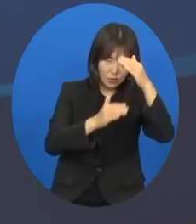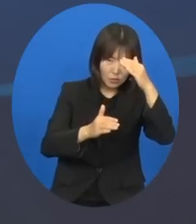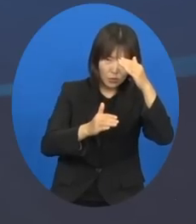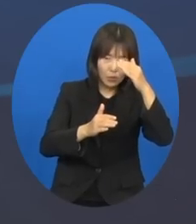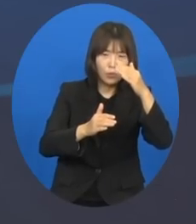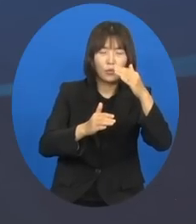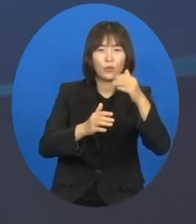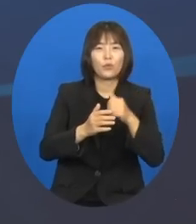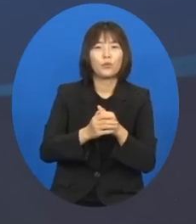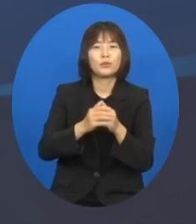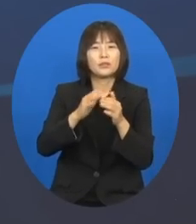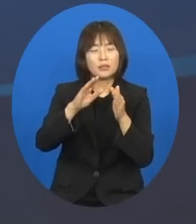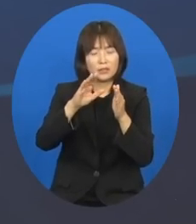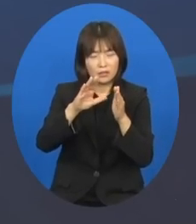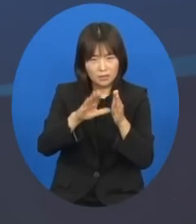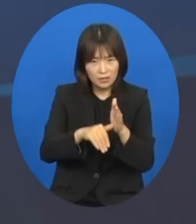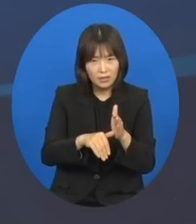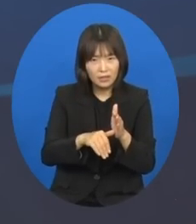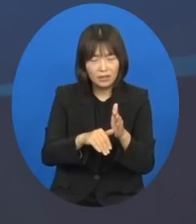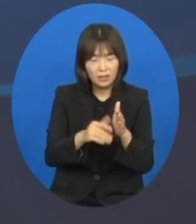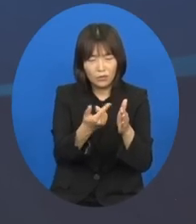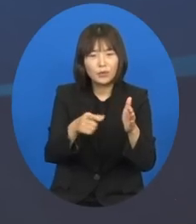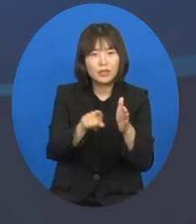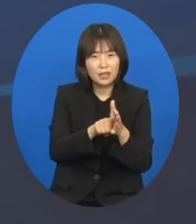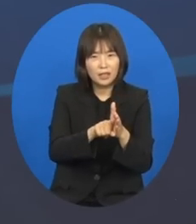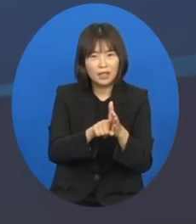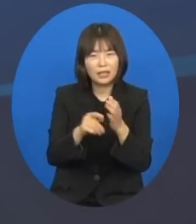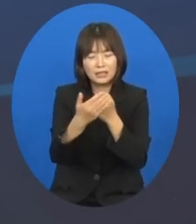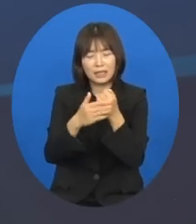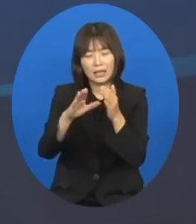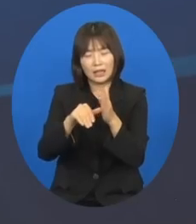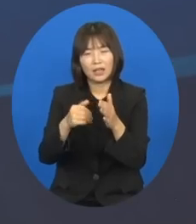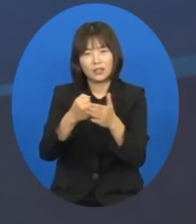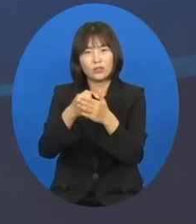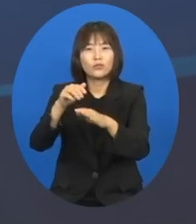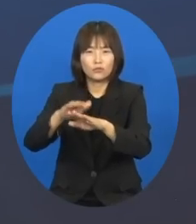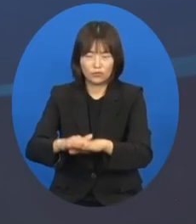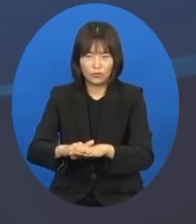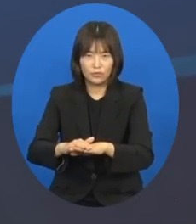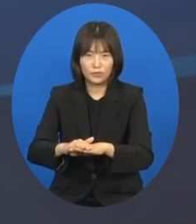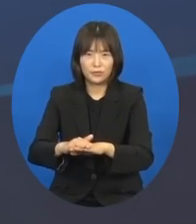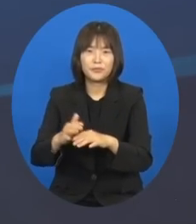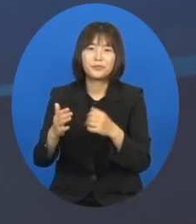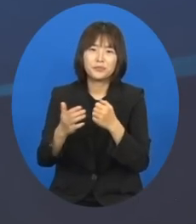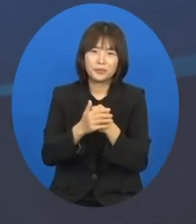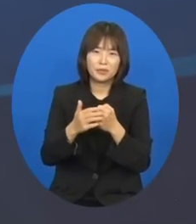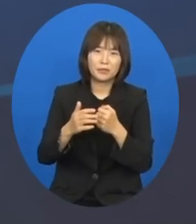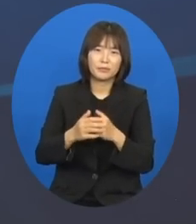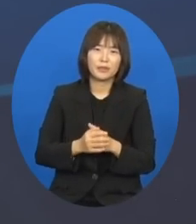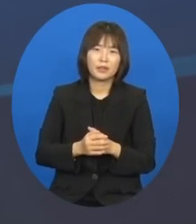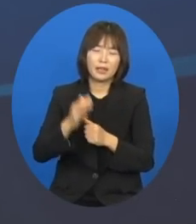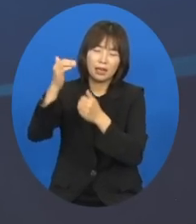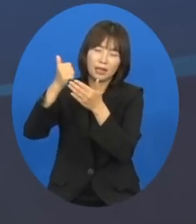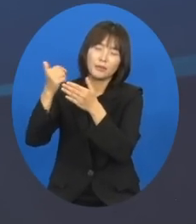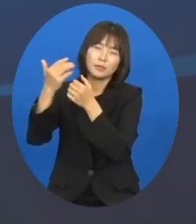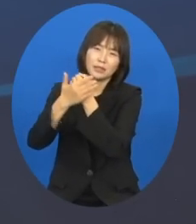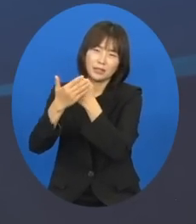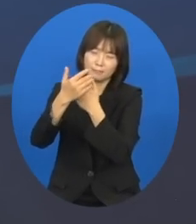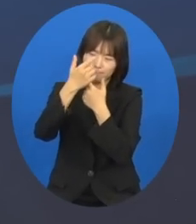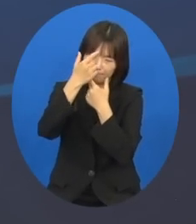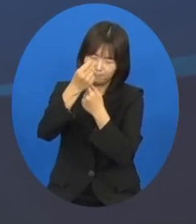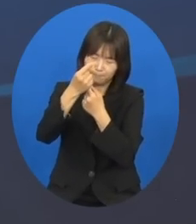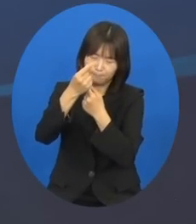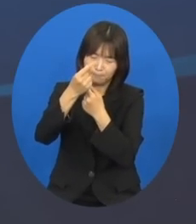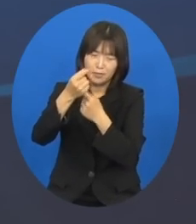은혜의 때를 정해 놓으셨습니다 걸어가십시오 하나님의 은혜는 정확하게 여러분에게 임하고